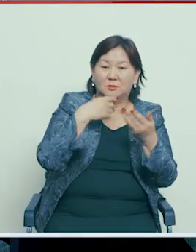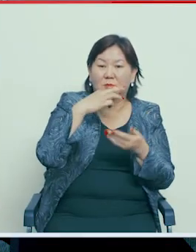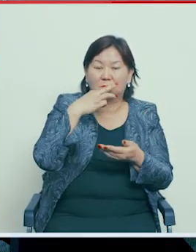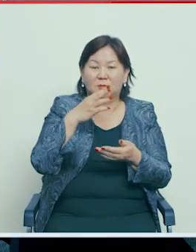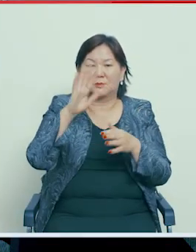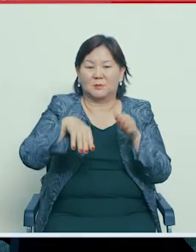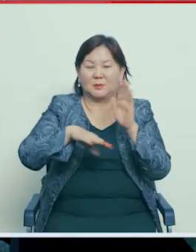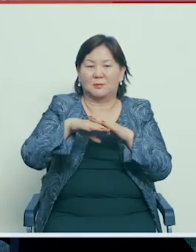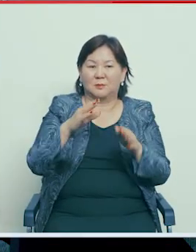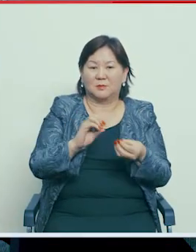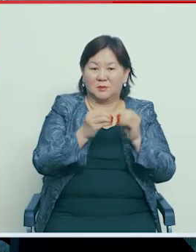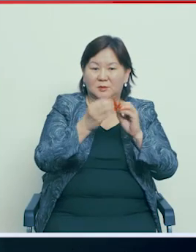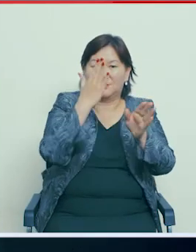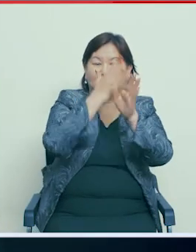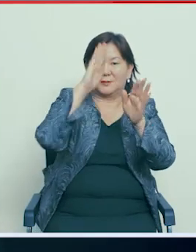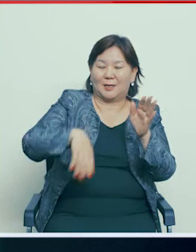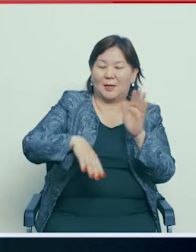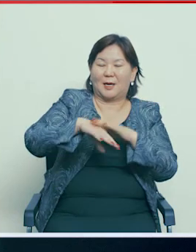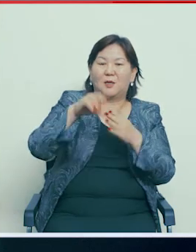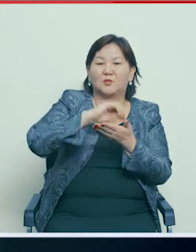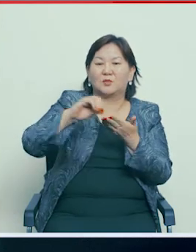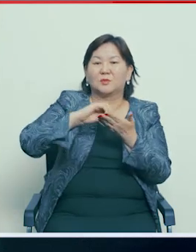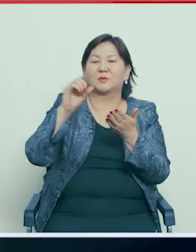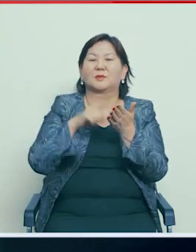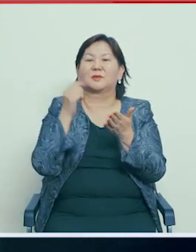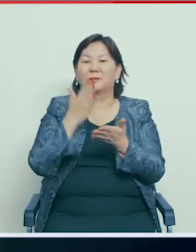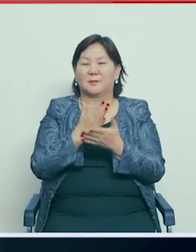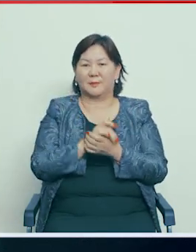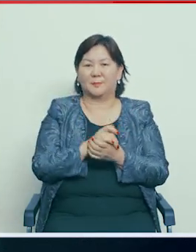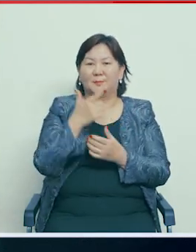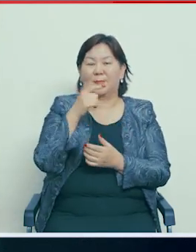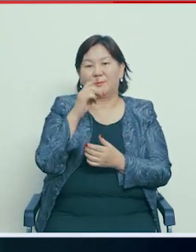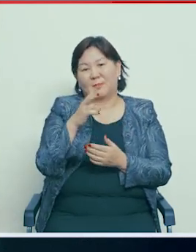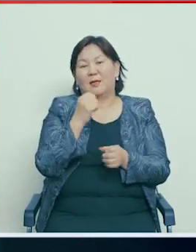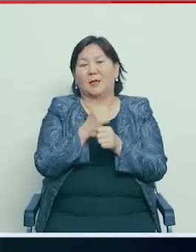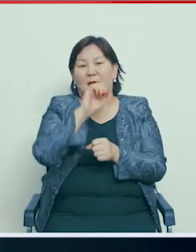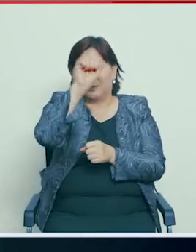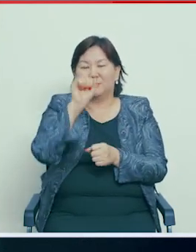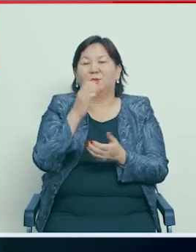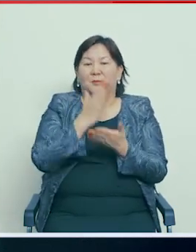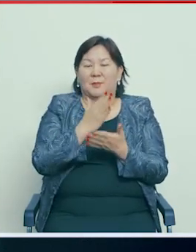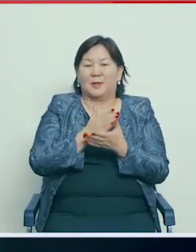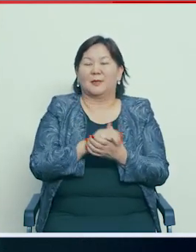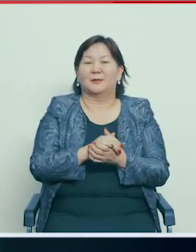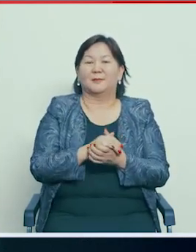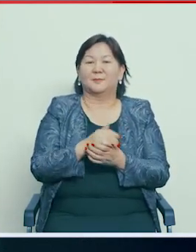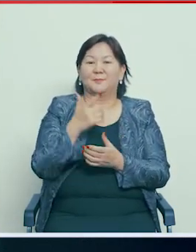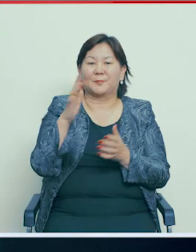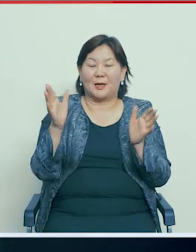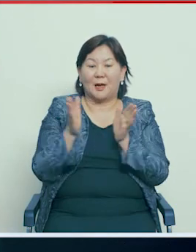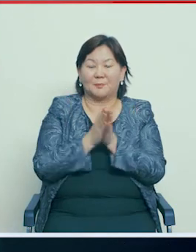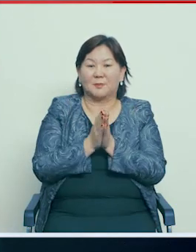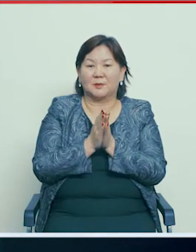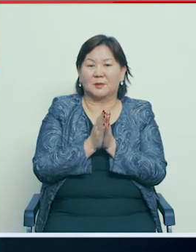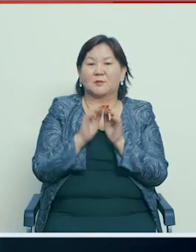дараа гарын үсгээ зурдаг ийм тогтолцоо бол энэ оноос хэрэгжээд явж байгаа. Гэх мэт бас асуудлууд бас байгаа. Тэгэхээр хамтдаа явах юм